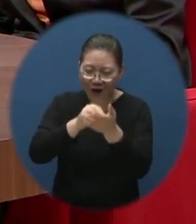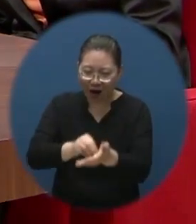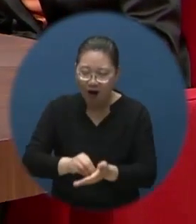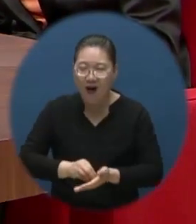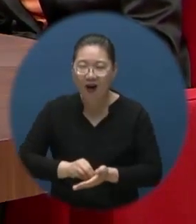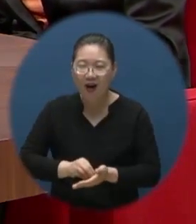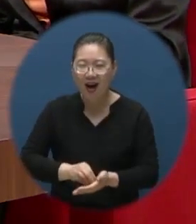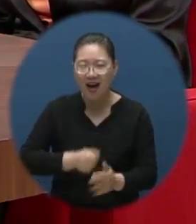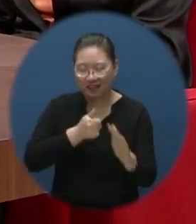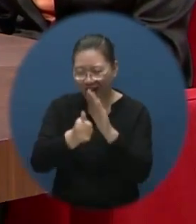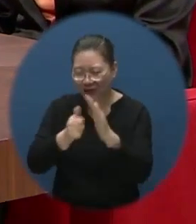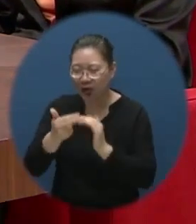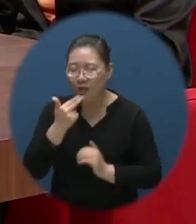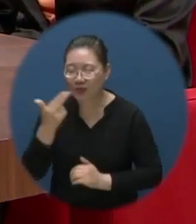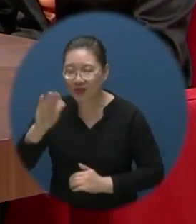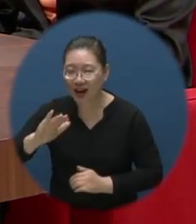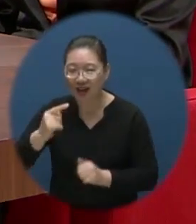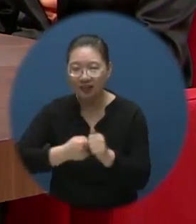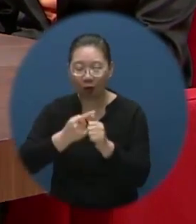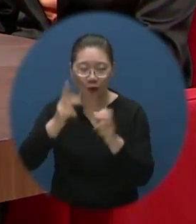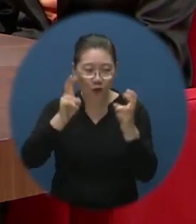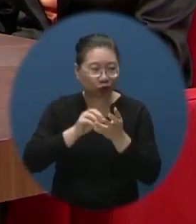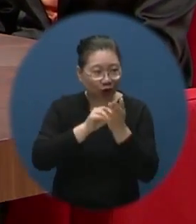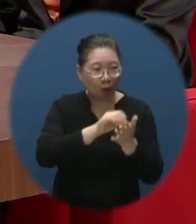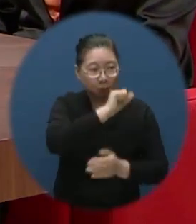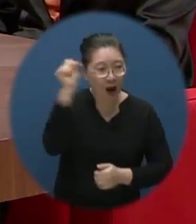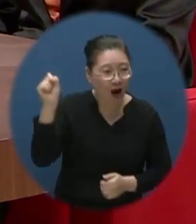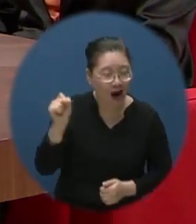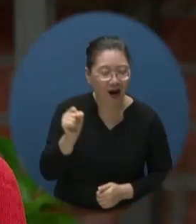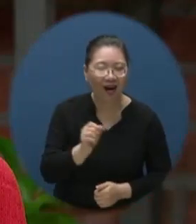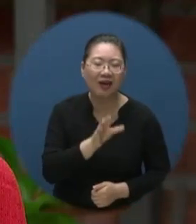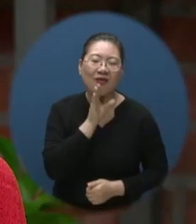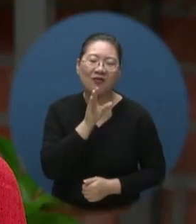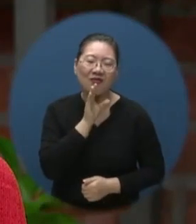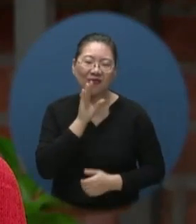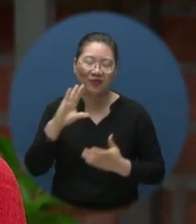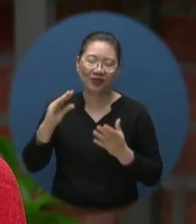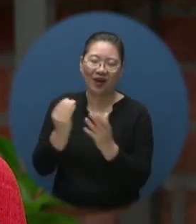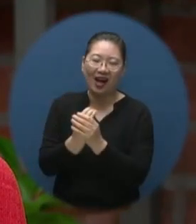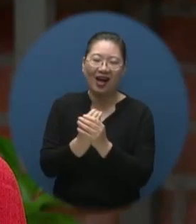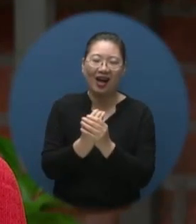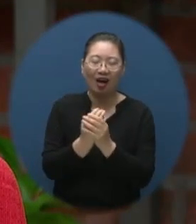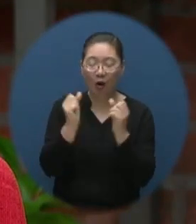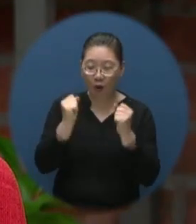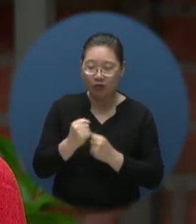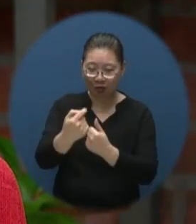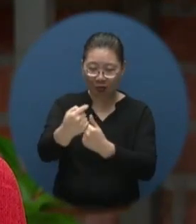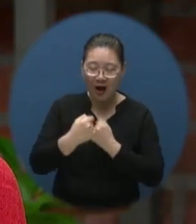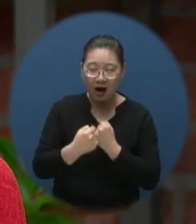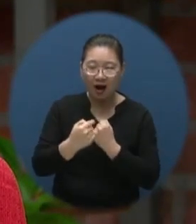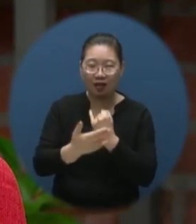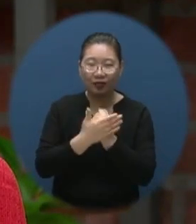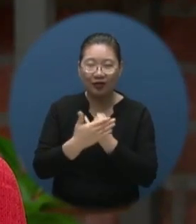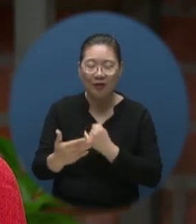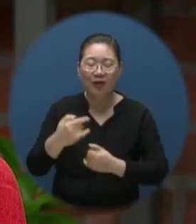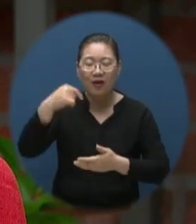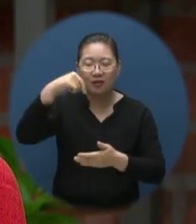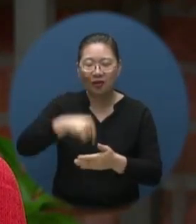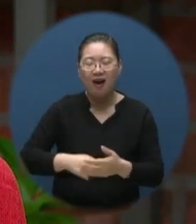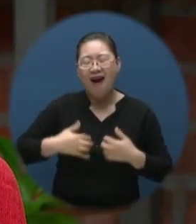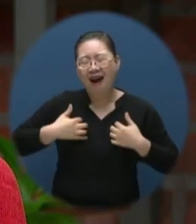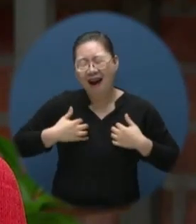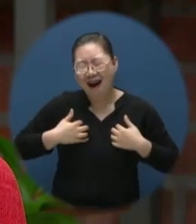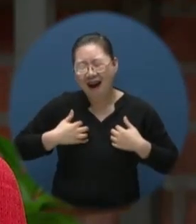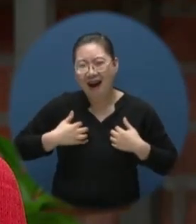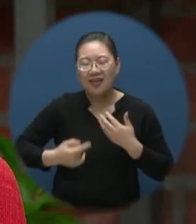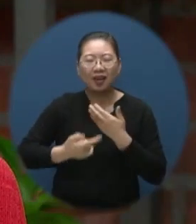하고 안 다녔는데 저절로 취업이 된 거네요. 예. 완전히 있으라고 그러니까는 속으로는 기뻐도